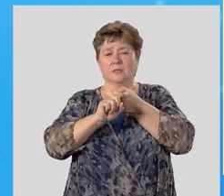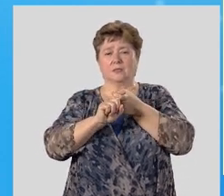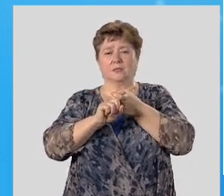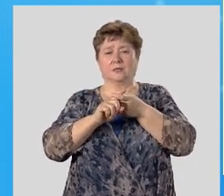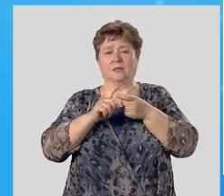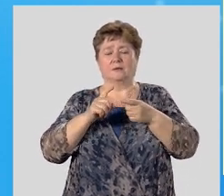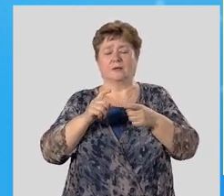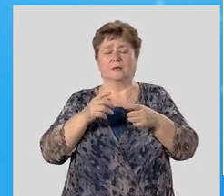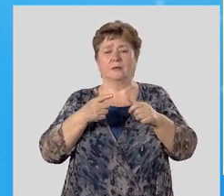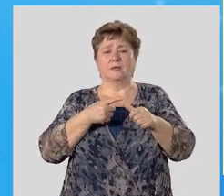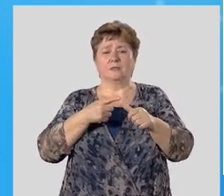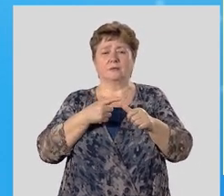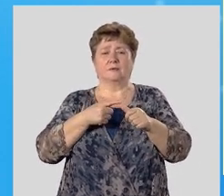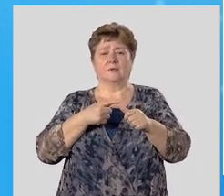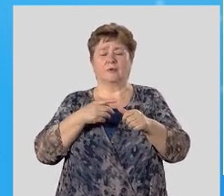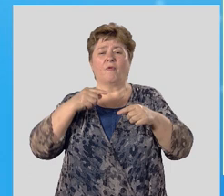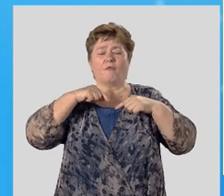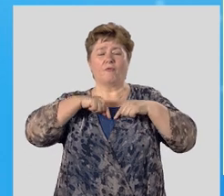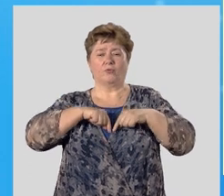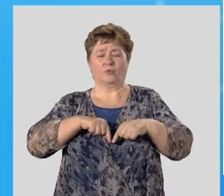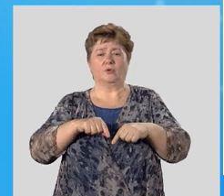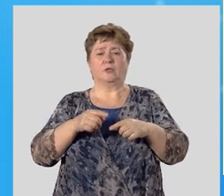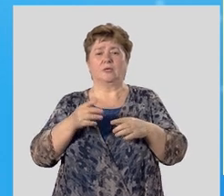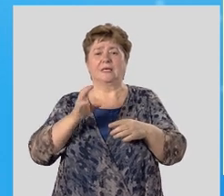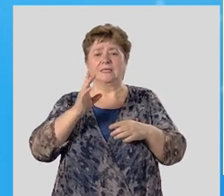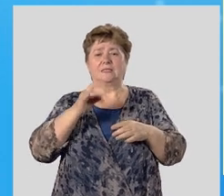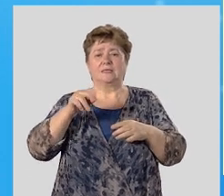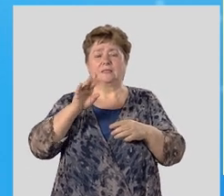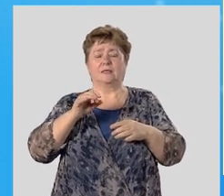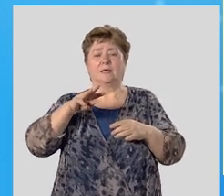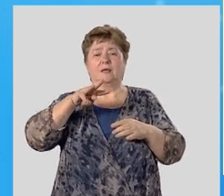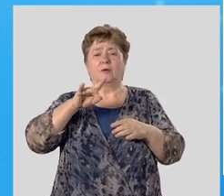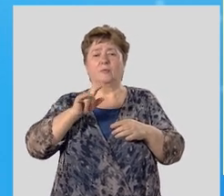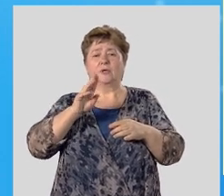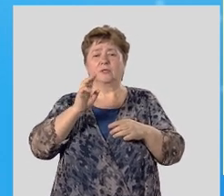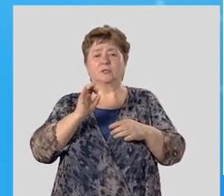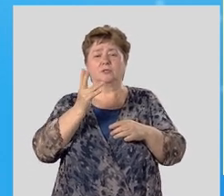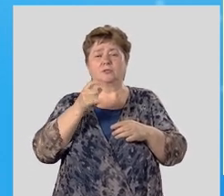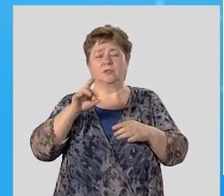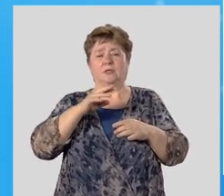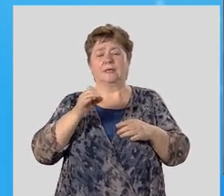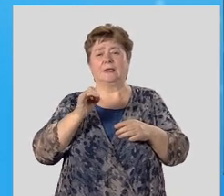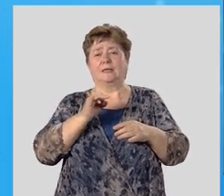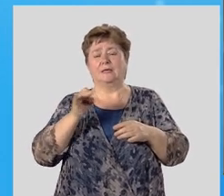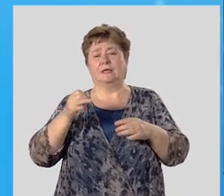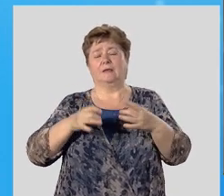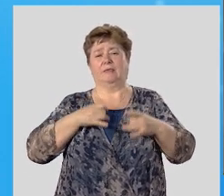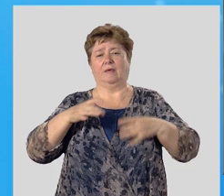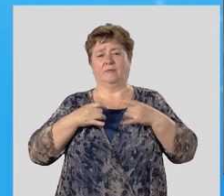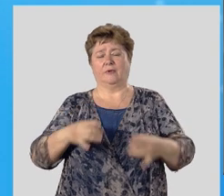соединительные, или их еще называют ткани внутренней среды, мышечные и нервные.